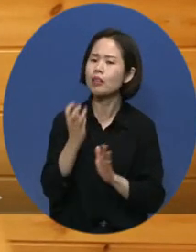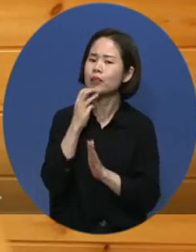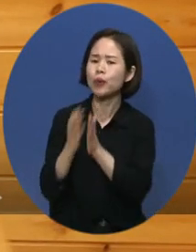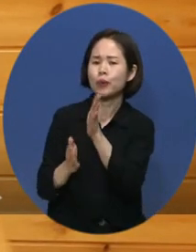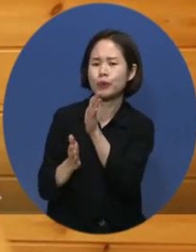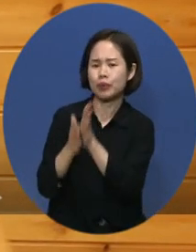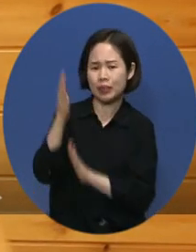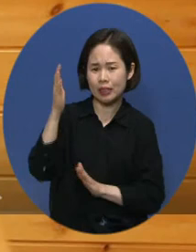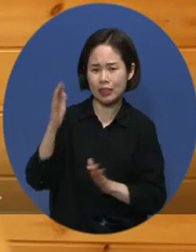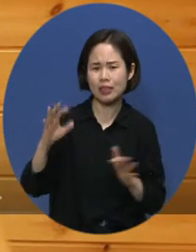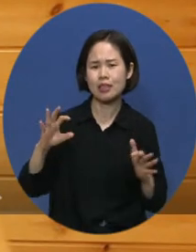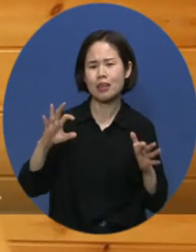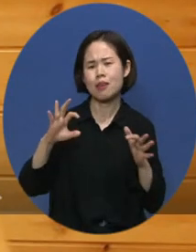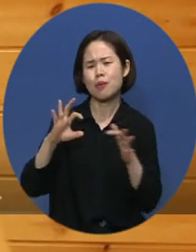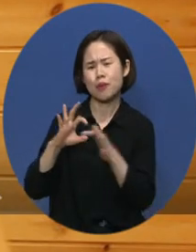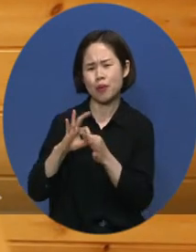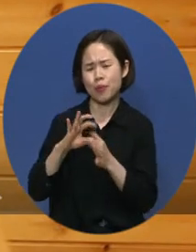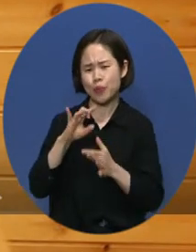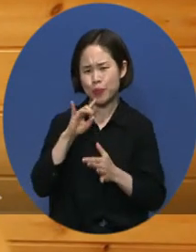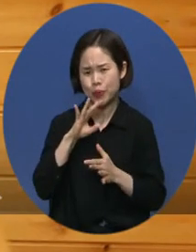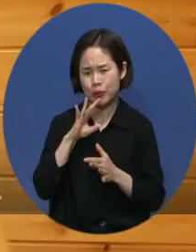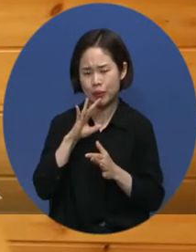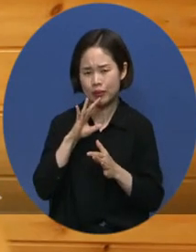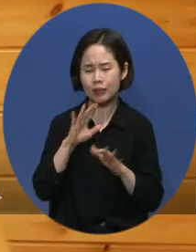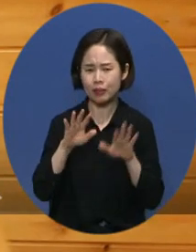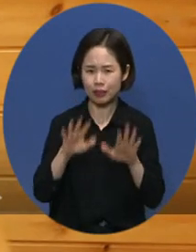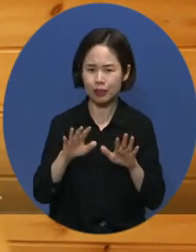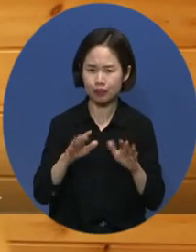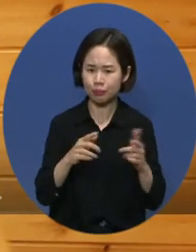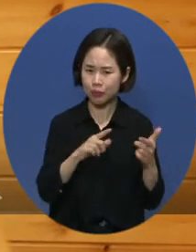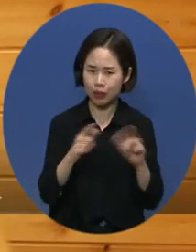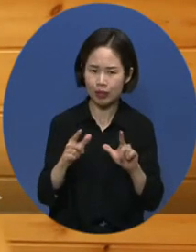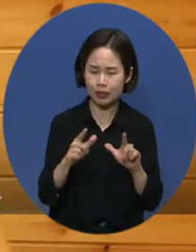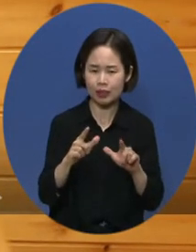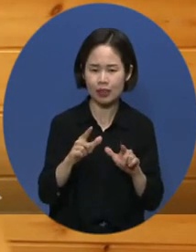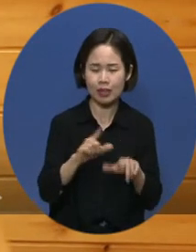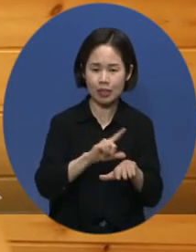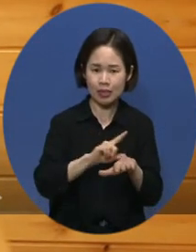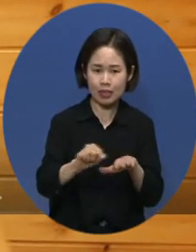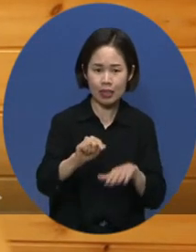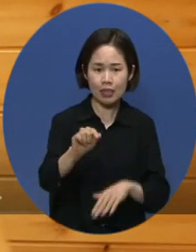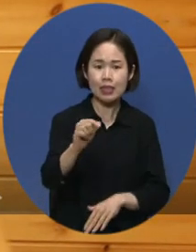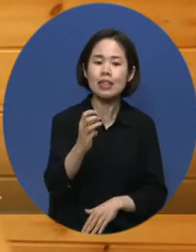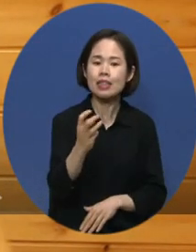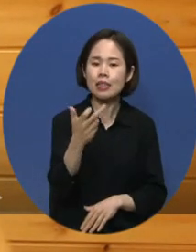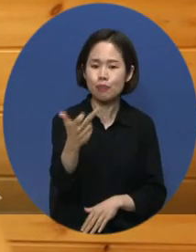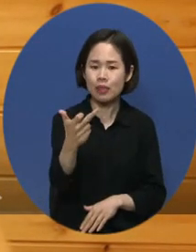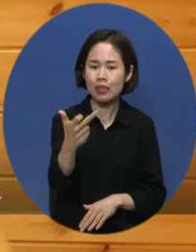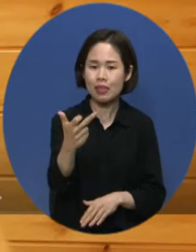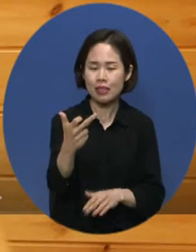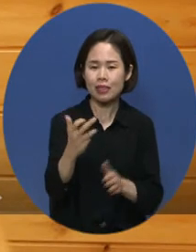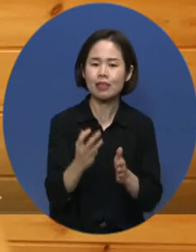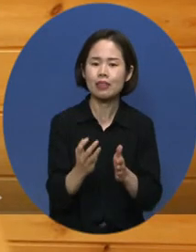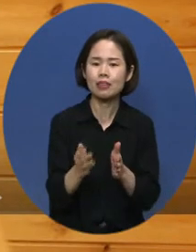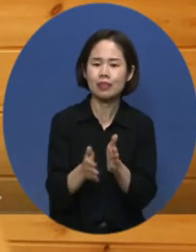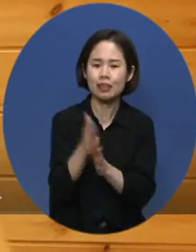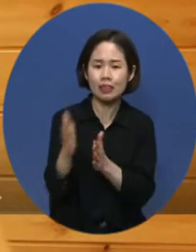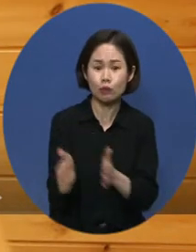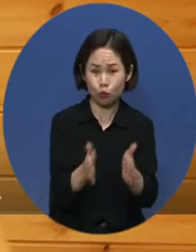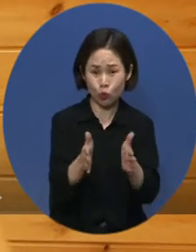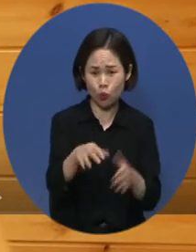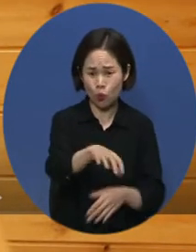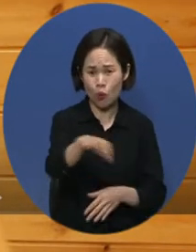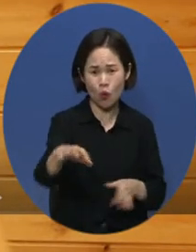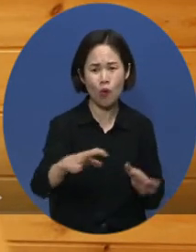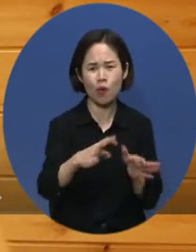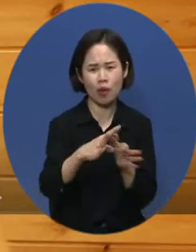제도들을 변화시키는데 급급하고 있습니다. 그래서 지자체 차원에서 전국의 17개 광역시도 차원에서는 알다 센터가 또 읽기